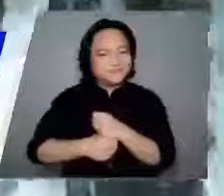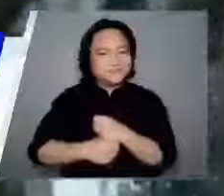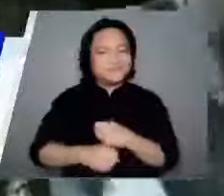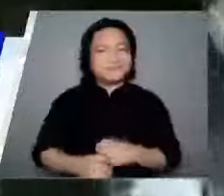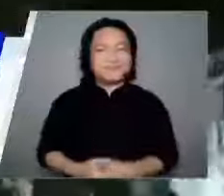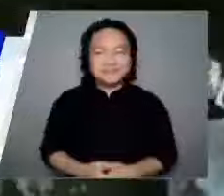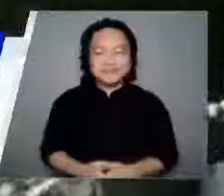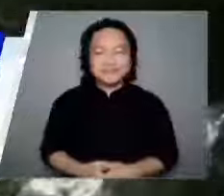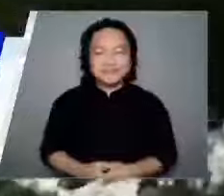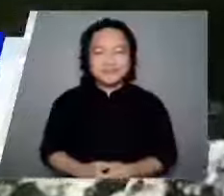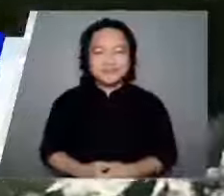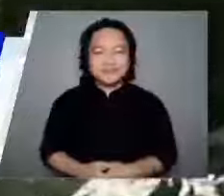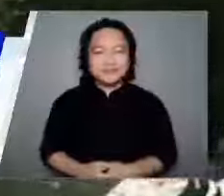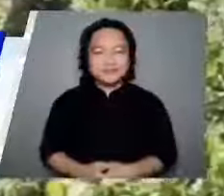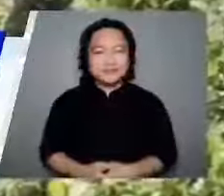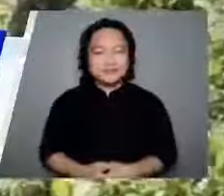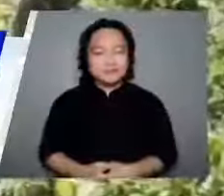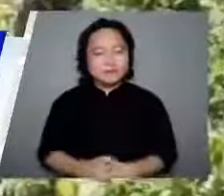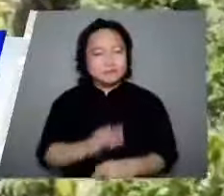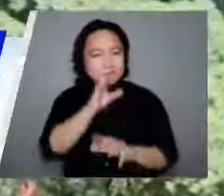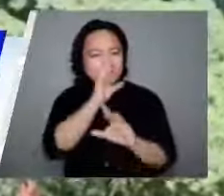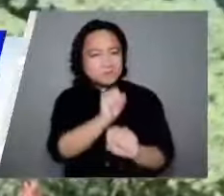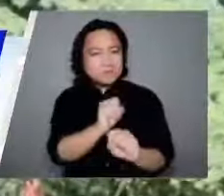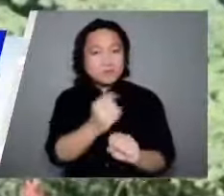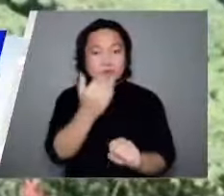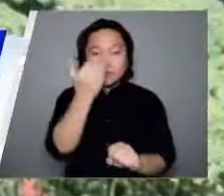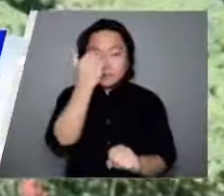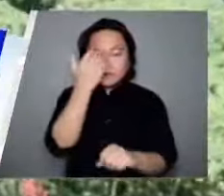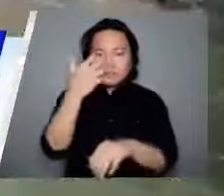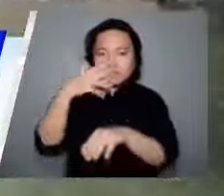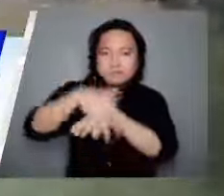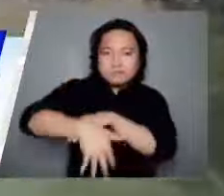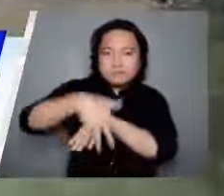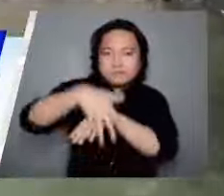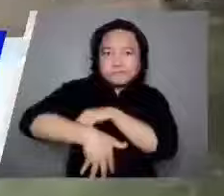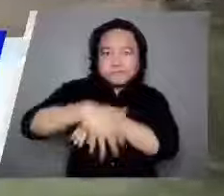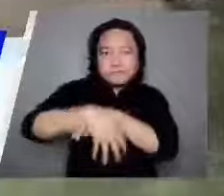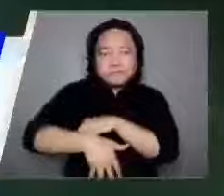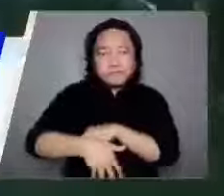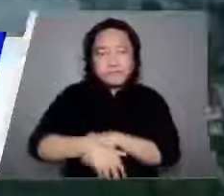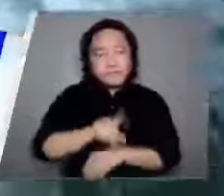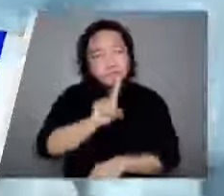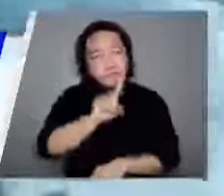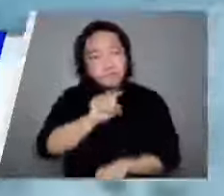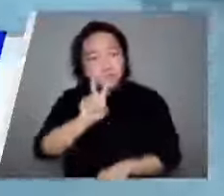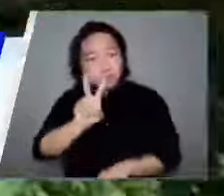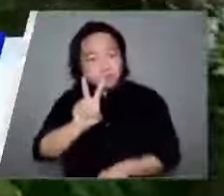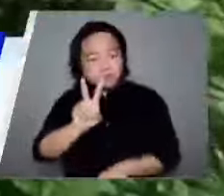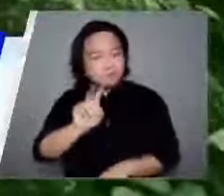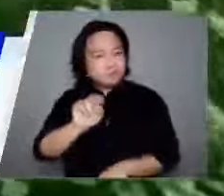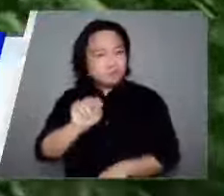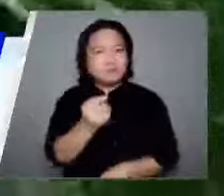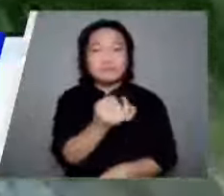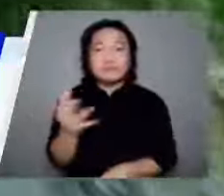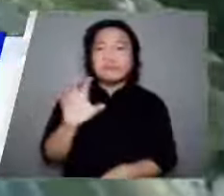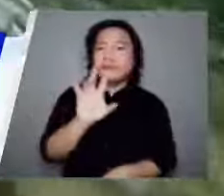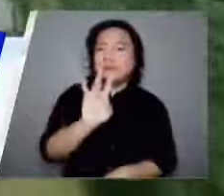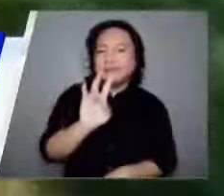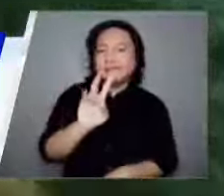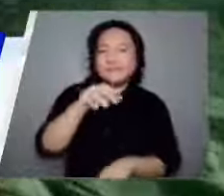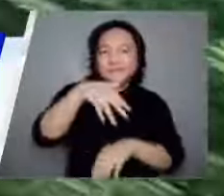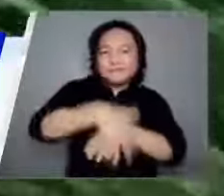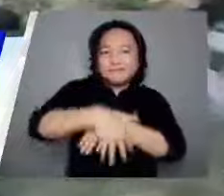ganda ng waterfalls na di lang isa, di lang dalawa, kung hindi 7 talon na matatagpuan